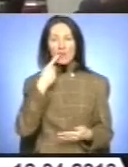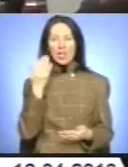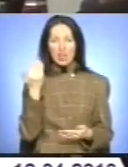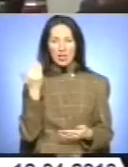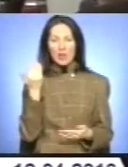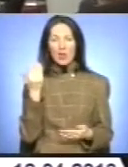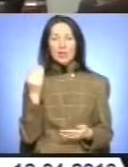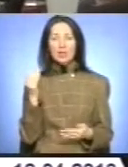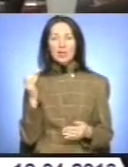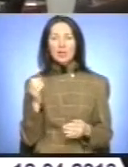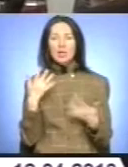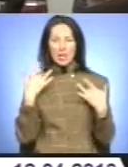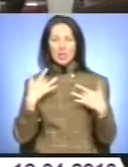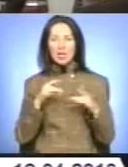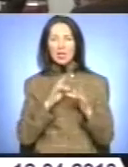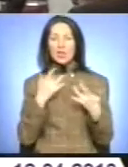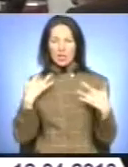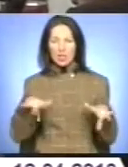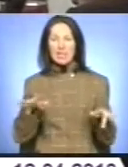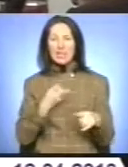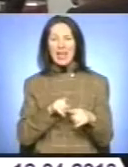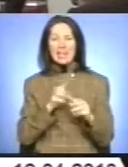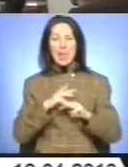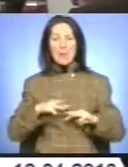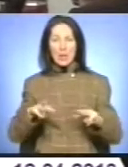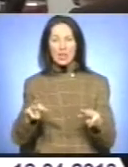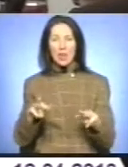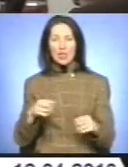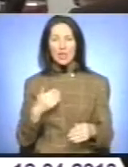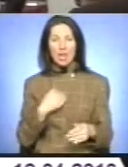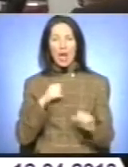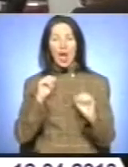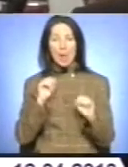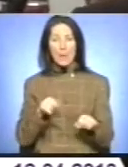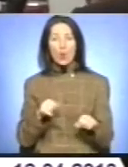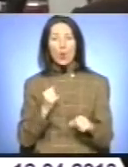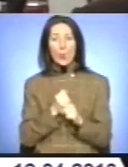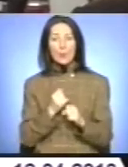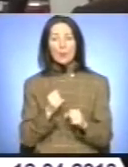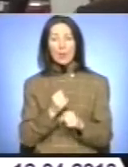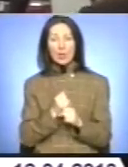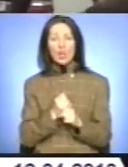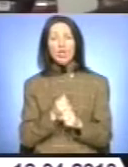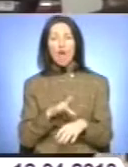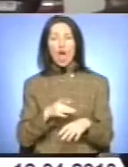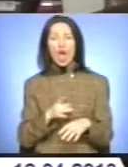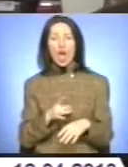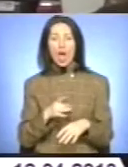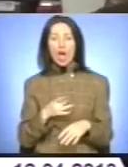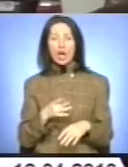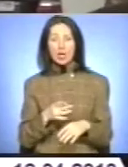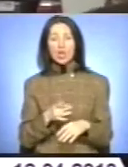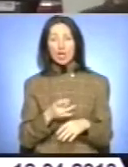разгони этот парламент, ну, я могу поступить жестко, но это только в